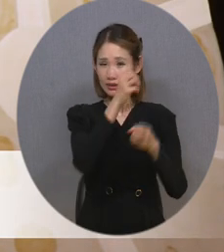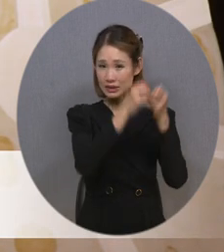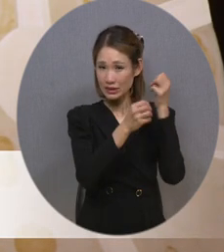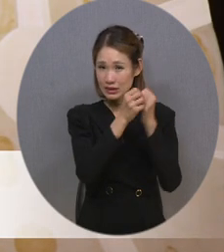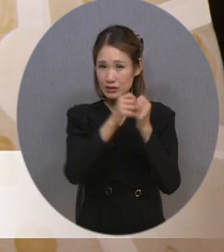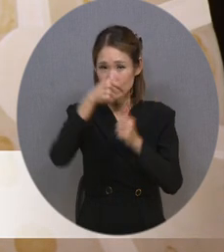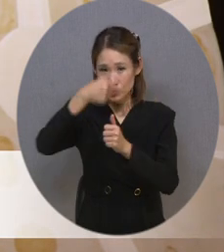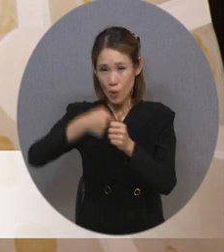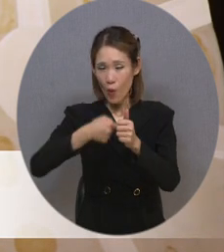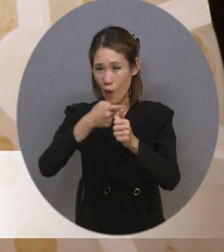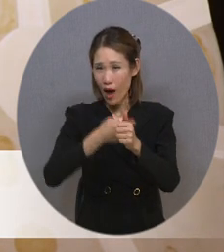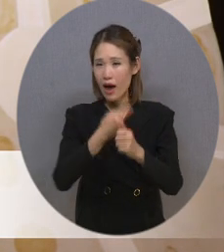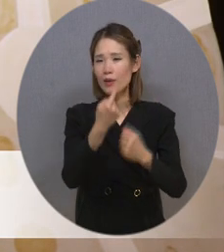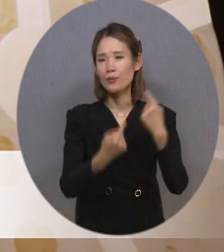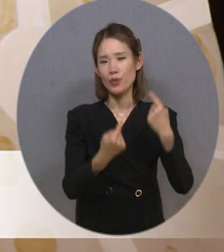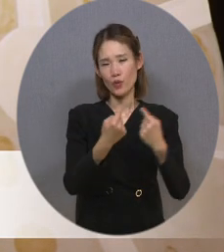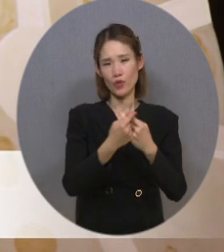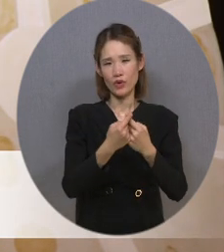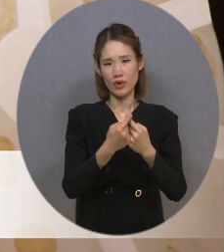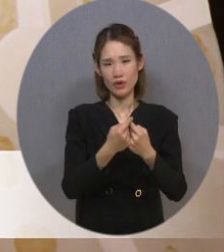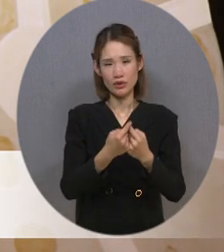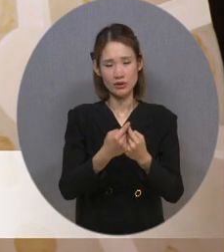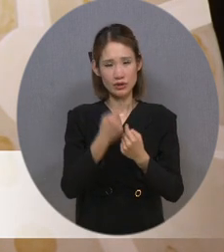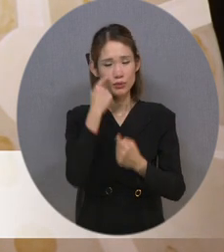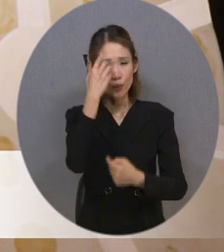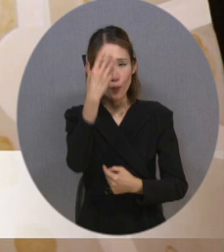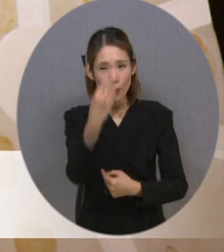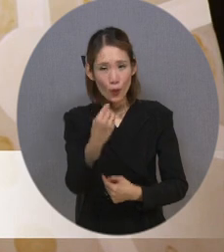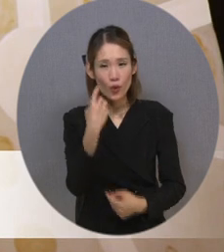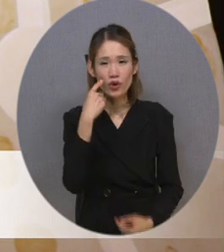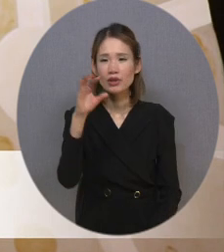조각보다 또 관객들의 어떤 시각 예술이기 때문에